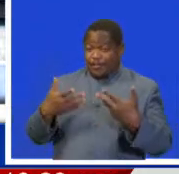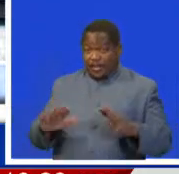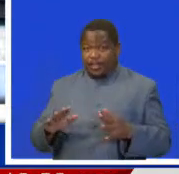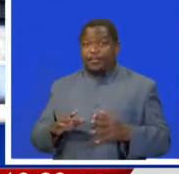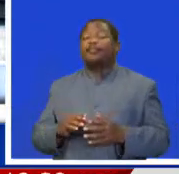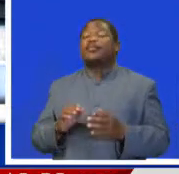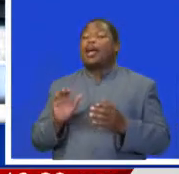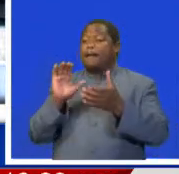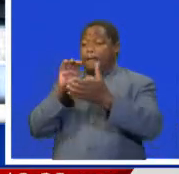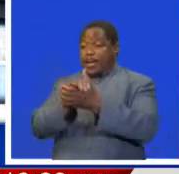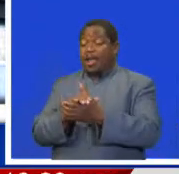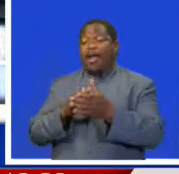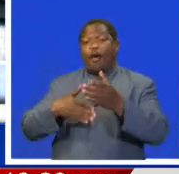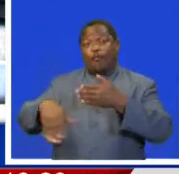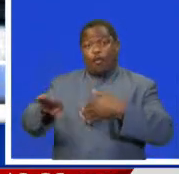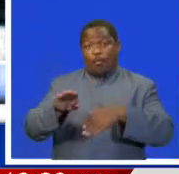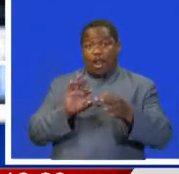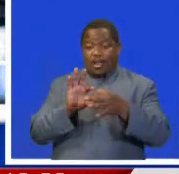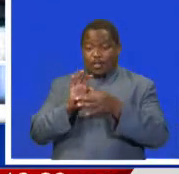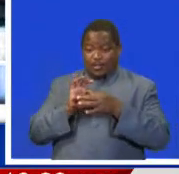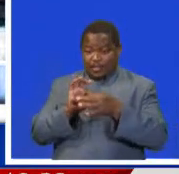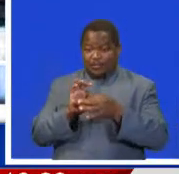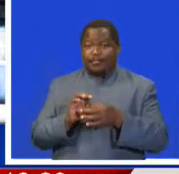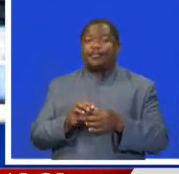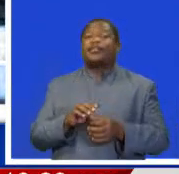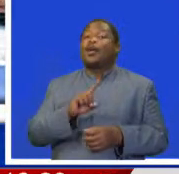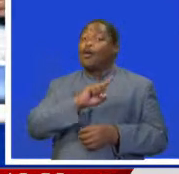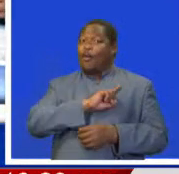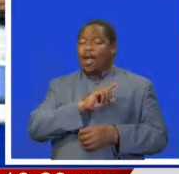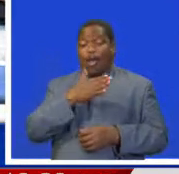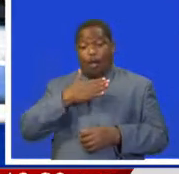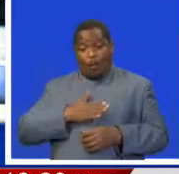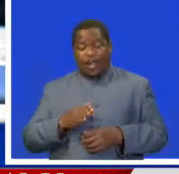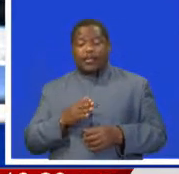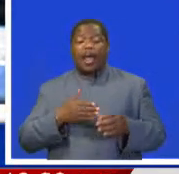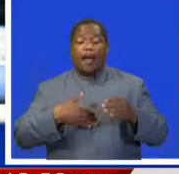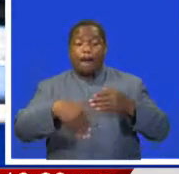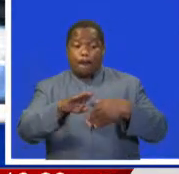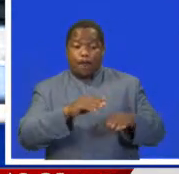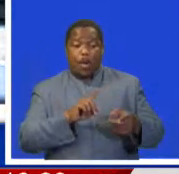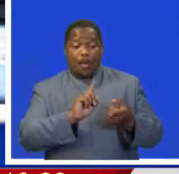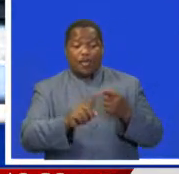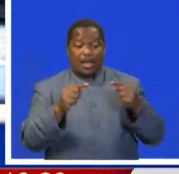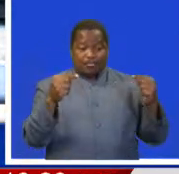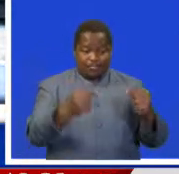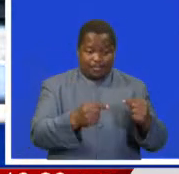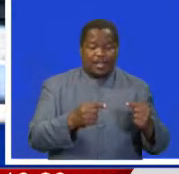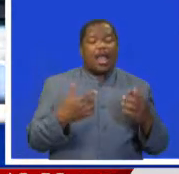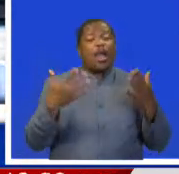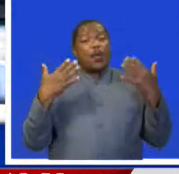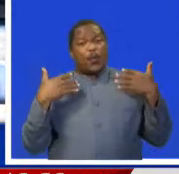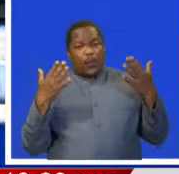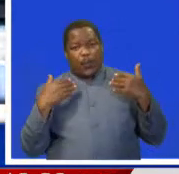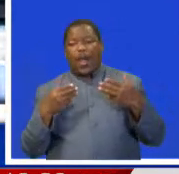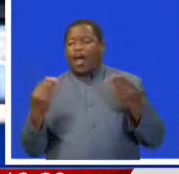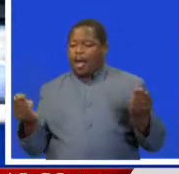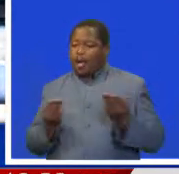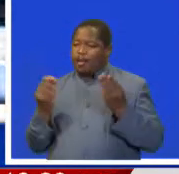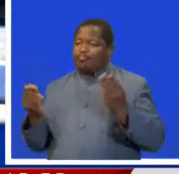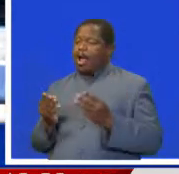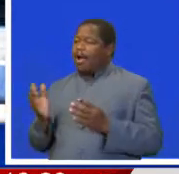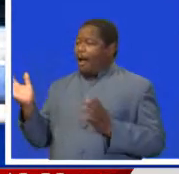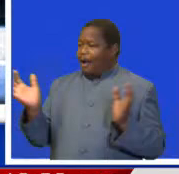sibhola kuthi tawuthina kudlalwa imidlalo kuhle gijinywa khona lapha so nangabe sekude labantu abagijimela